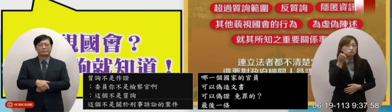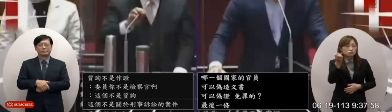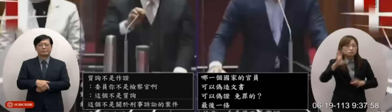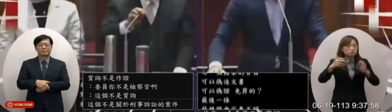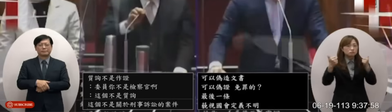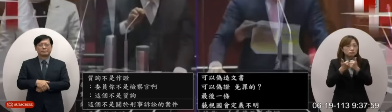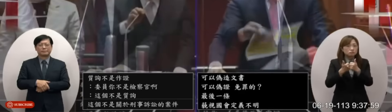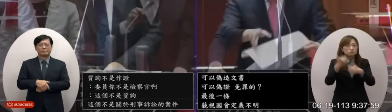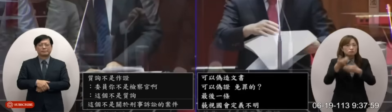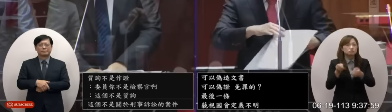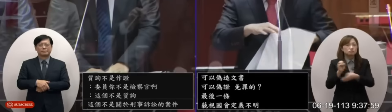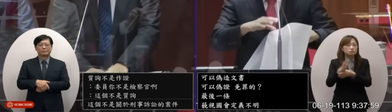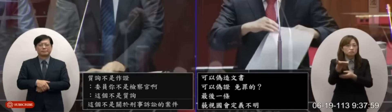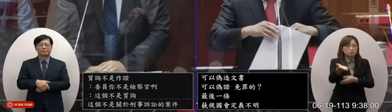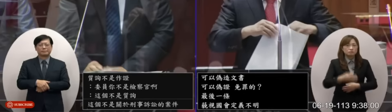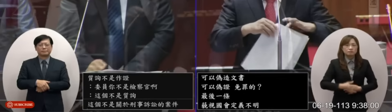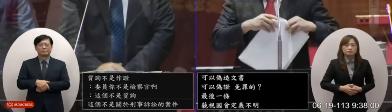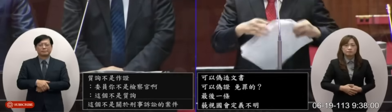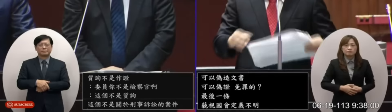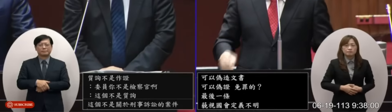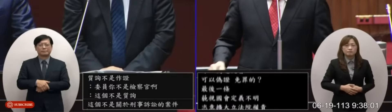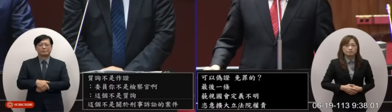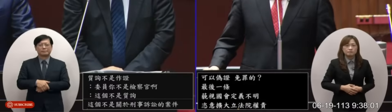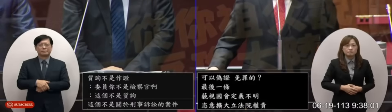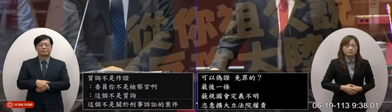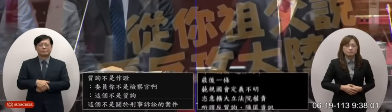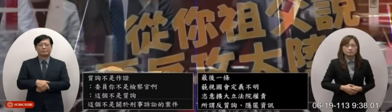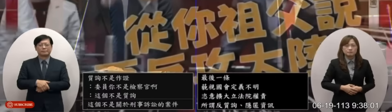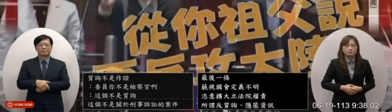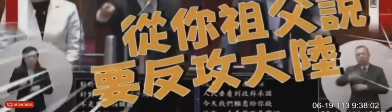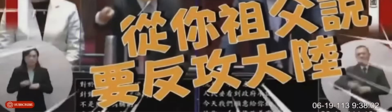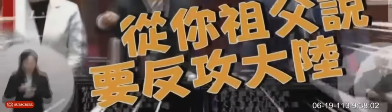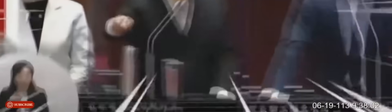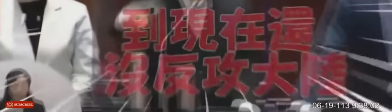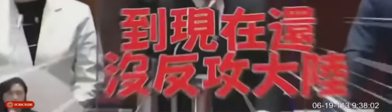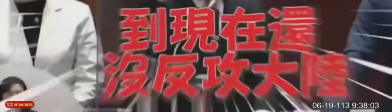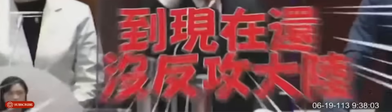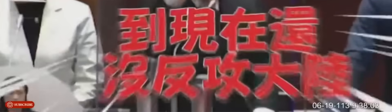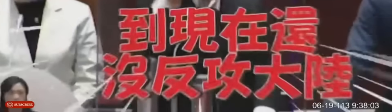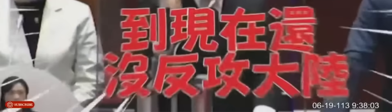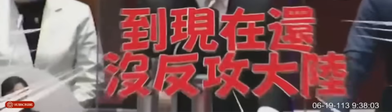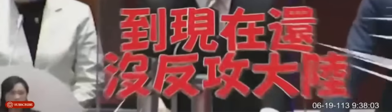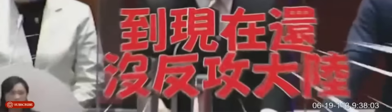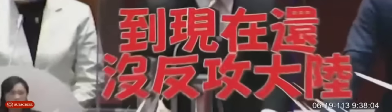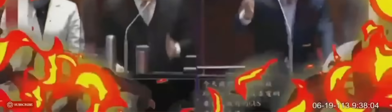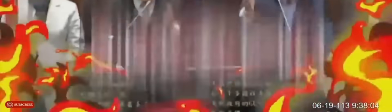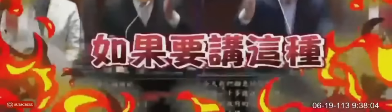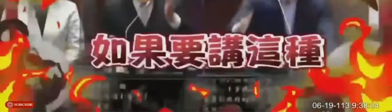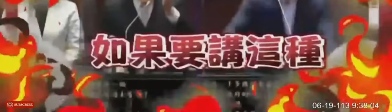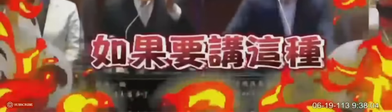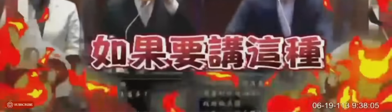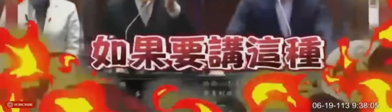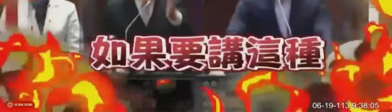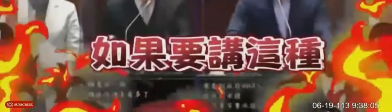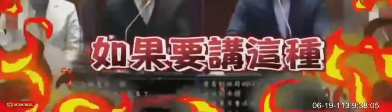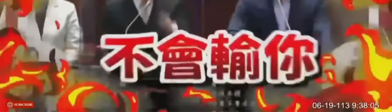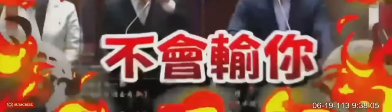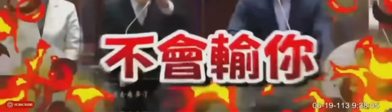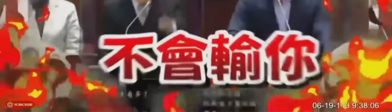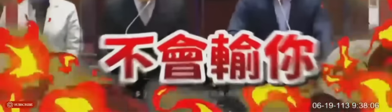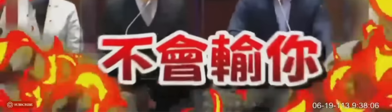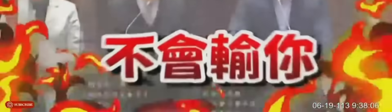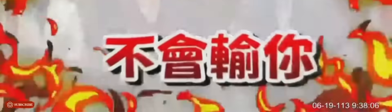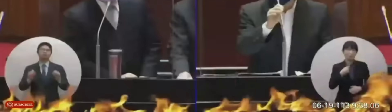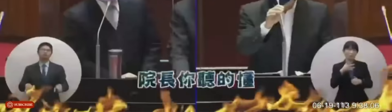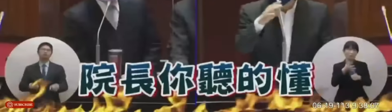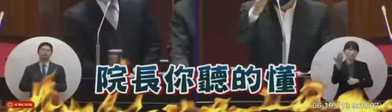一下，什么叫藐视国会？ 主日说要反攻大陆。到现在还没反攻大陆，所以一定要讲这套，不